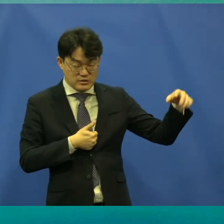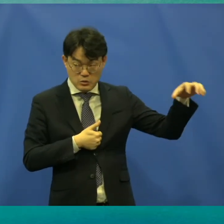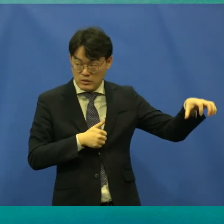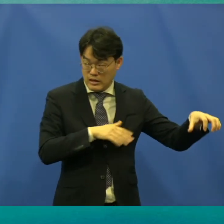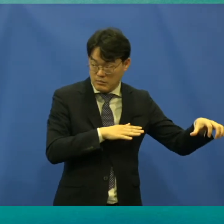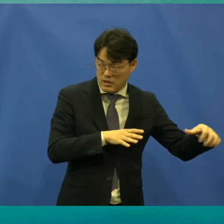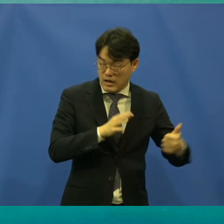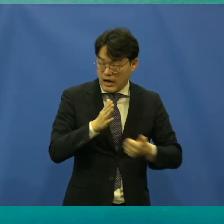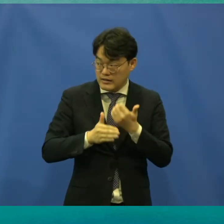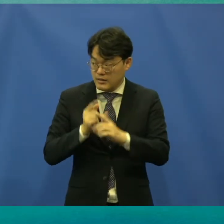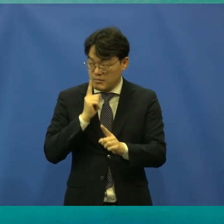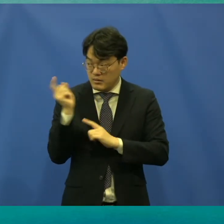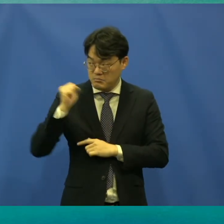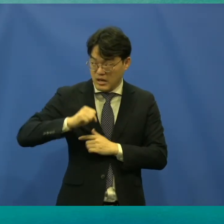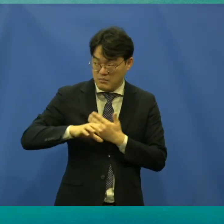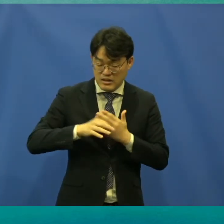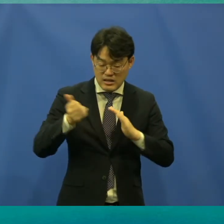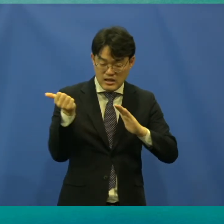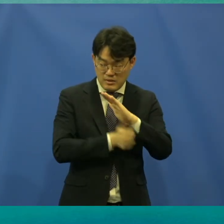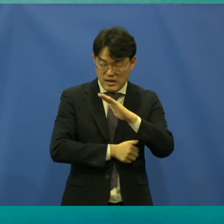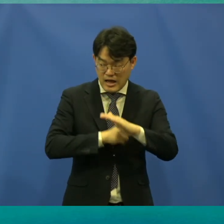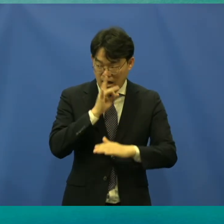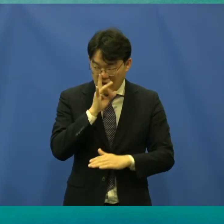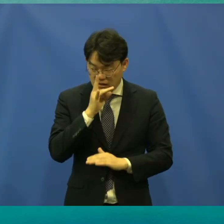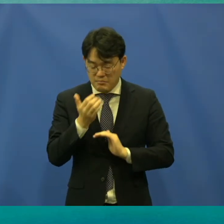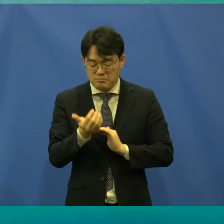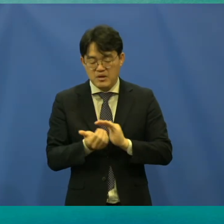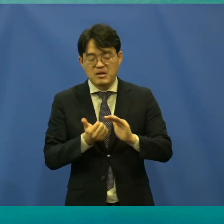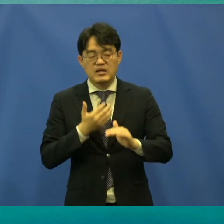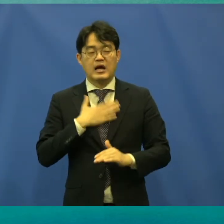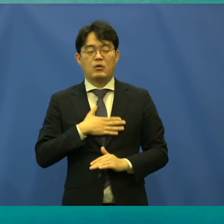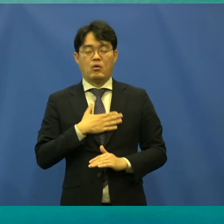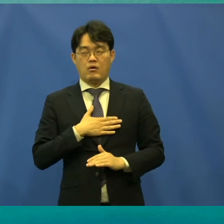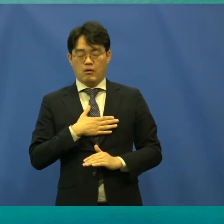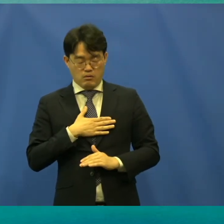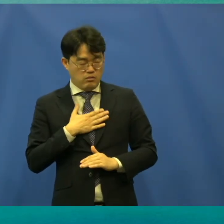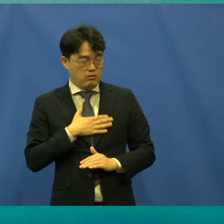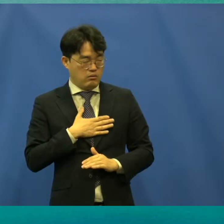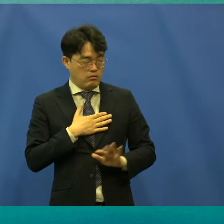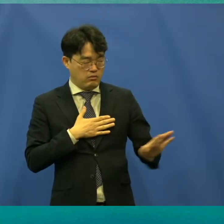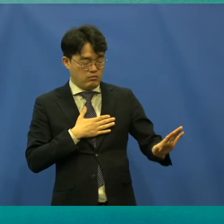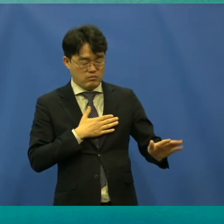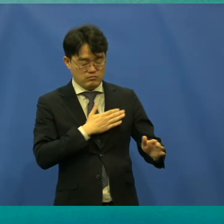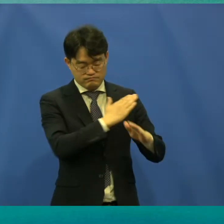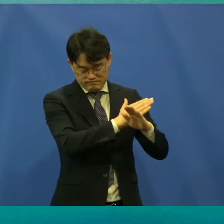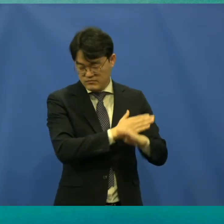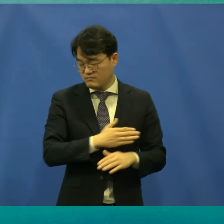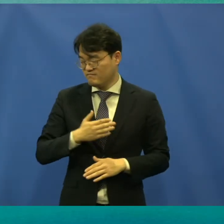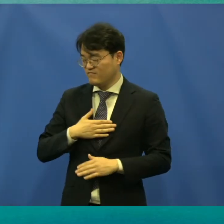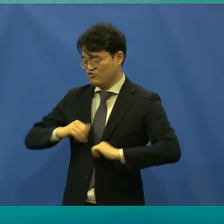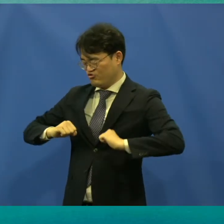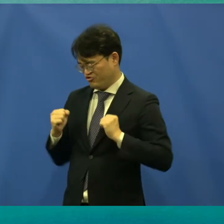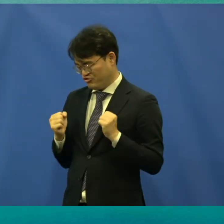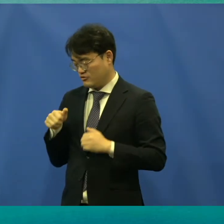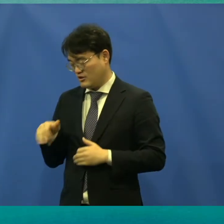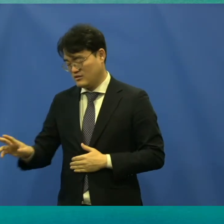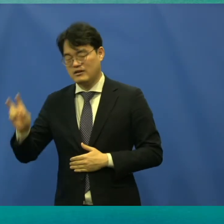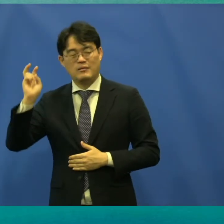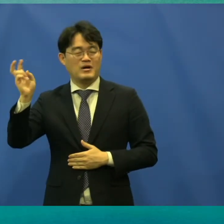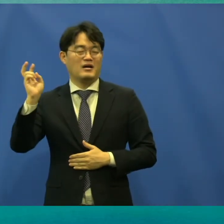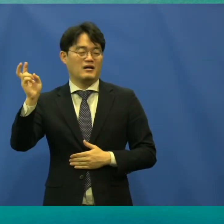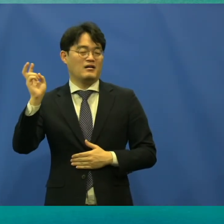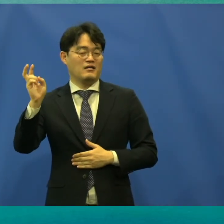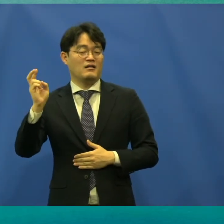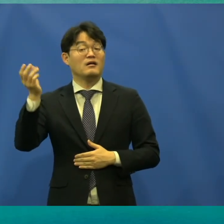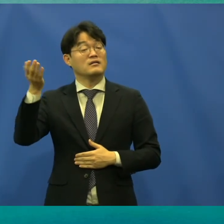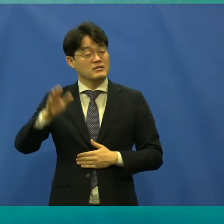실패다. 안 된다. 영적인 안목이 있는 사람들은 보이죠. 이 길로 가면 안 된다. 진작 타지 말았어야